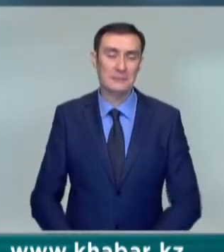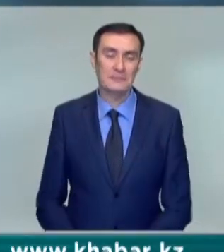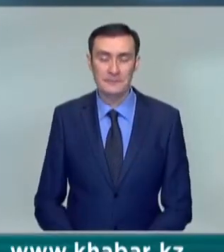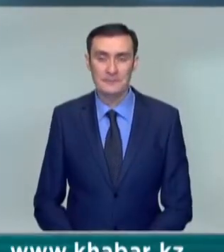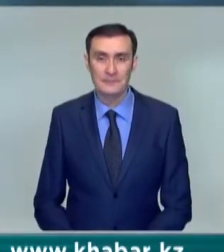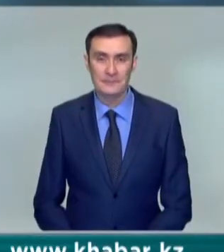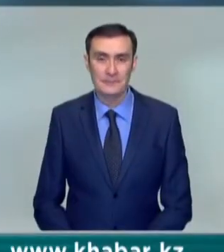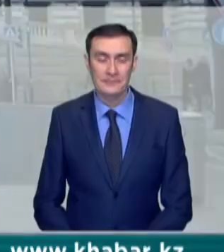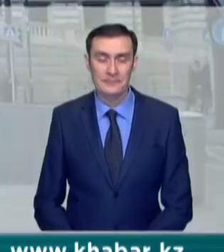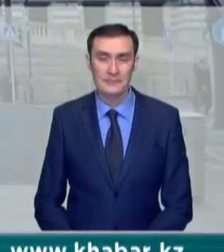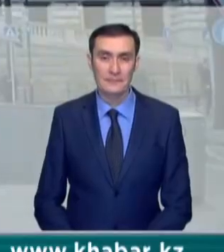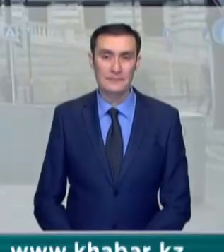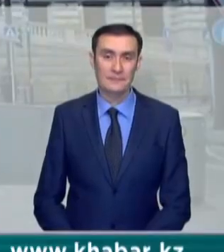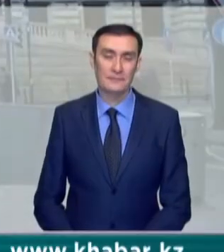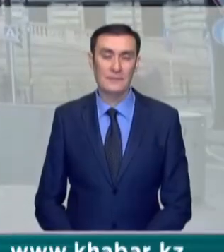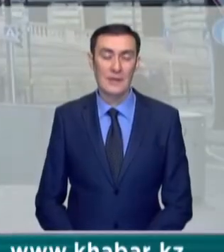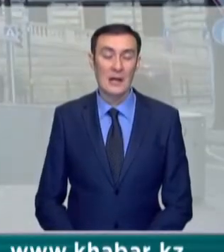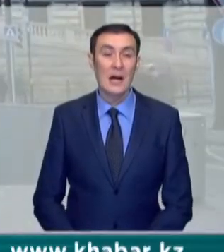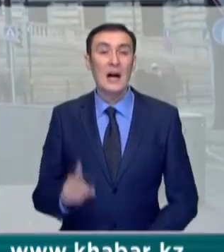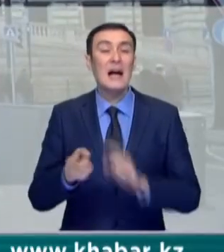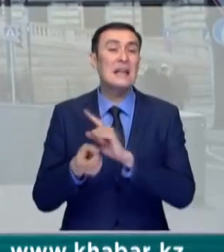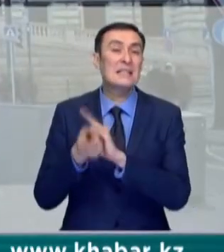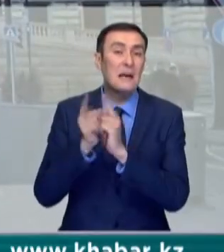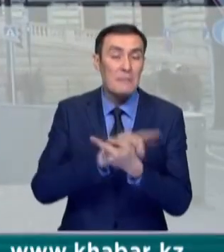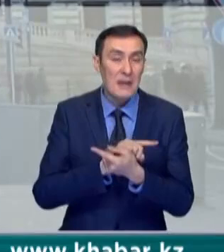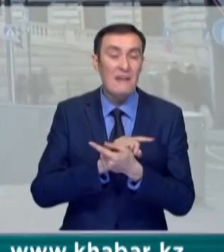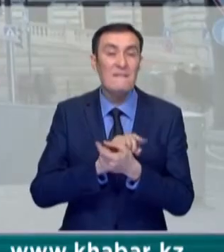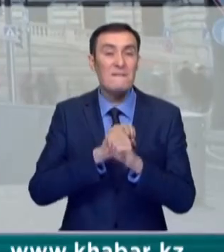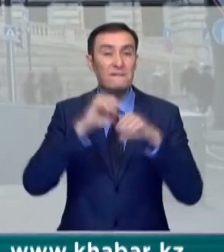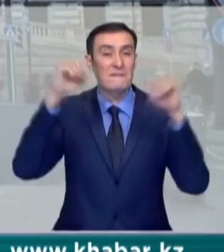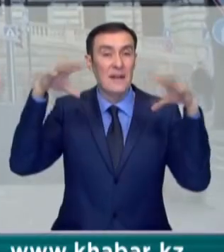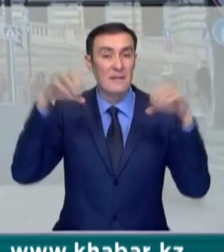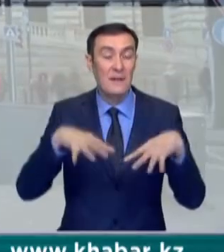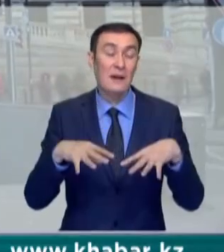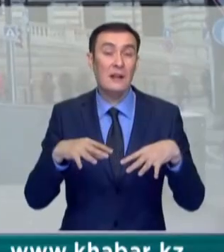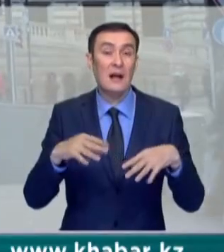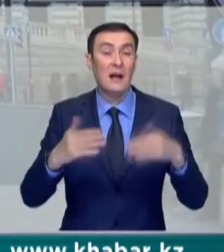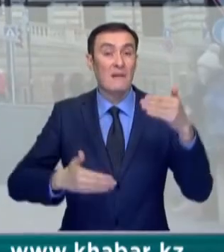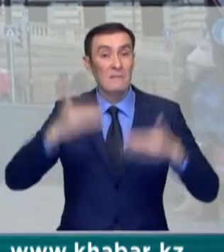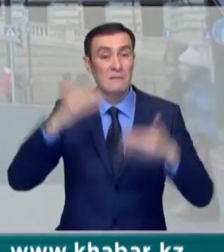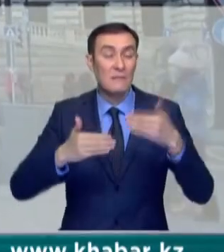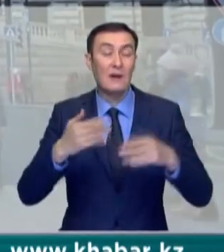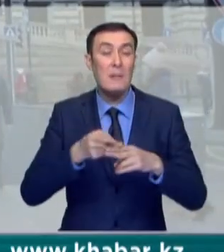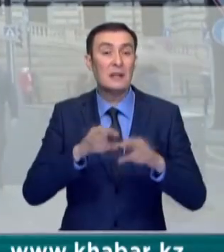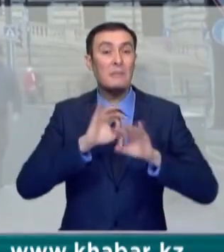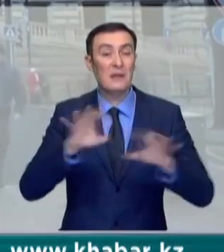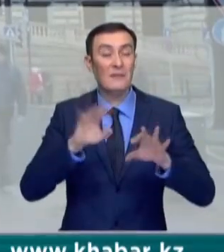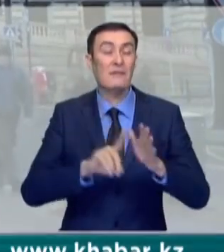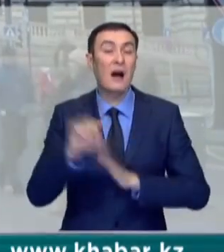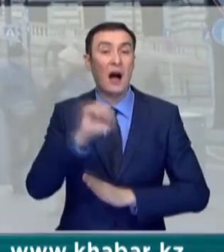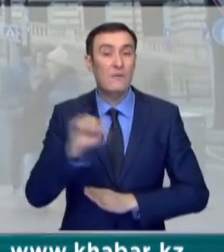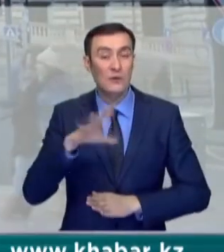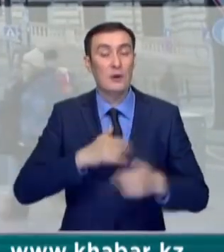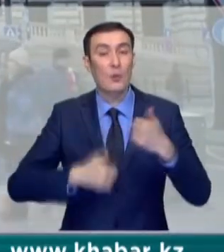Дрейк. О замене классического новогоднего фейерверка на видеомаппинг в Праге заговорили еще в августе. Мэрия